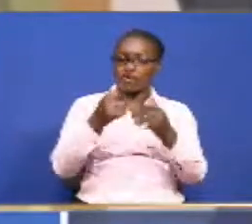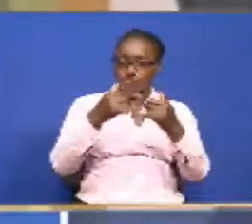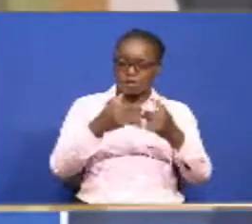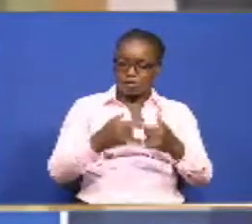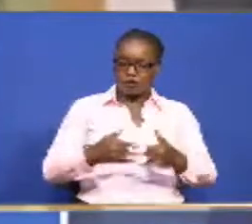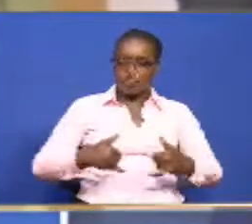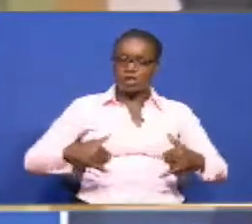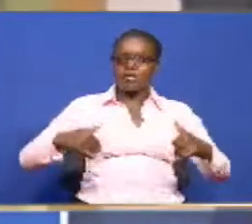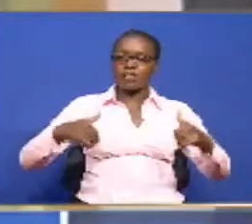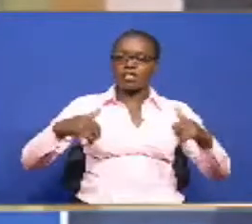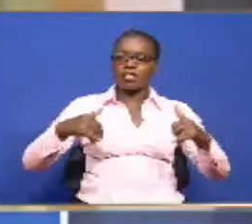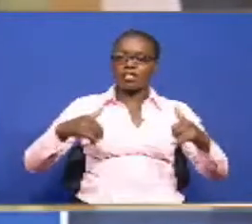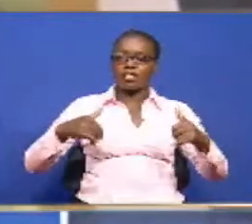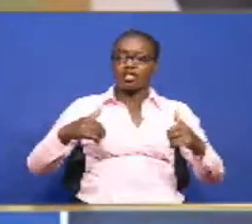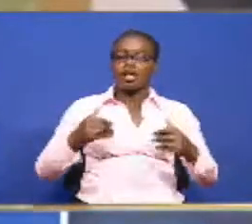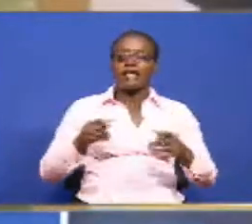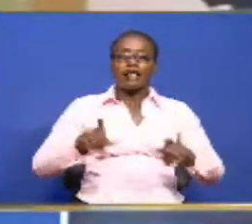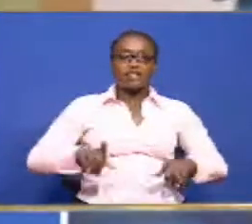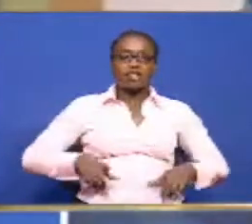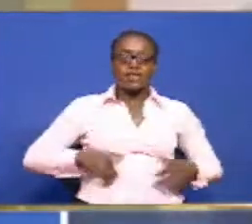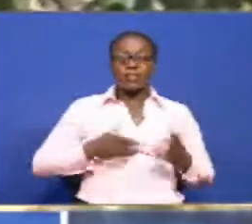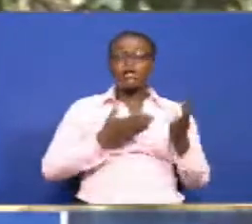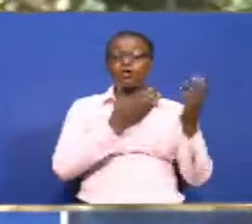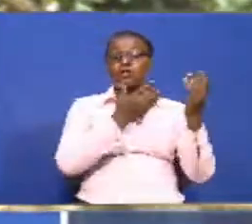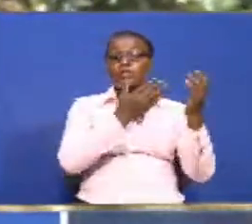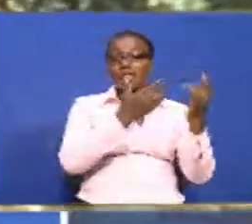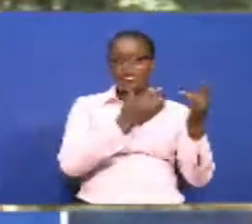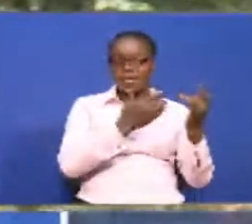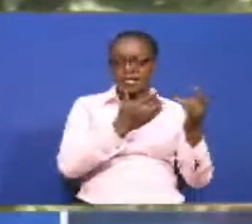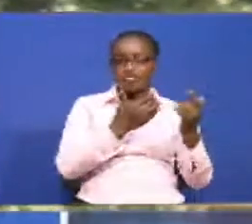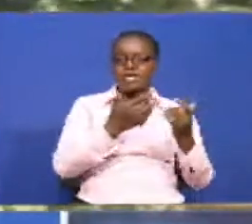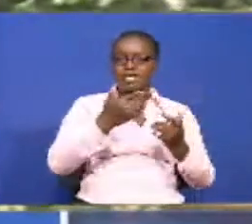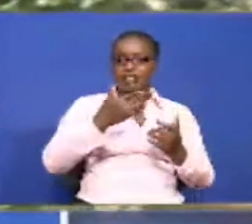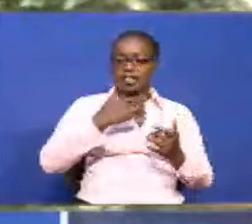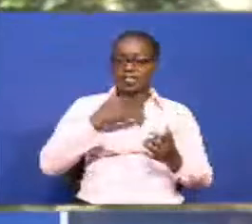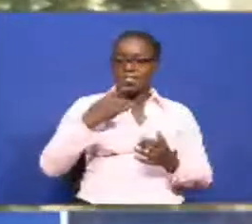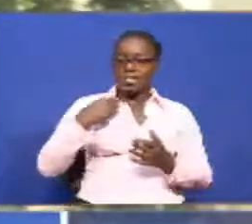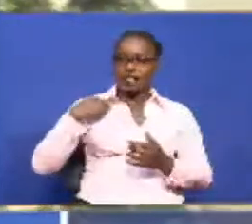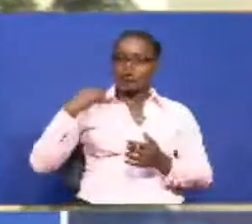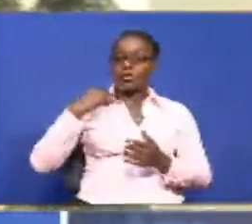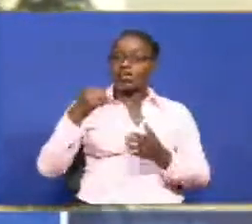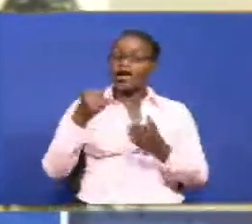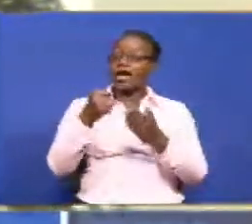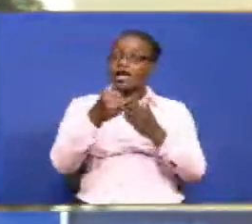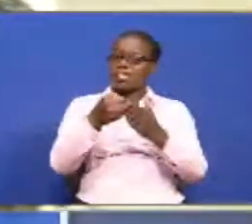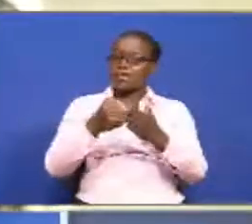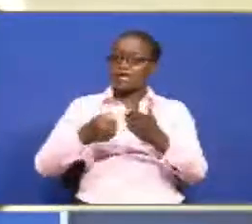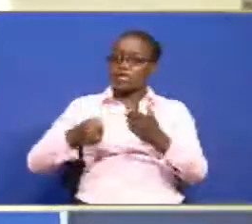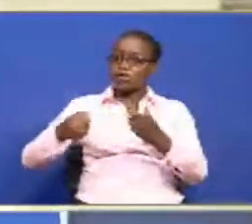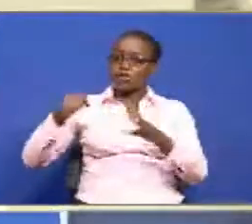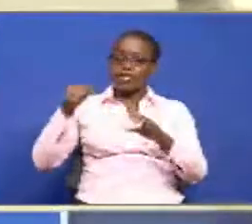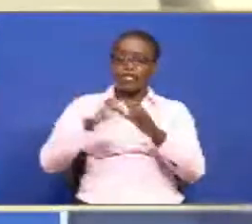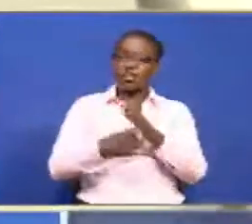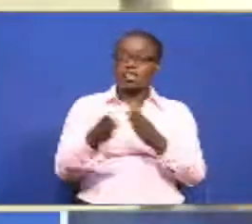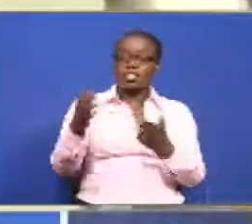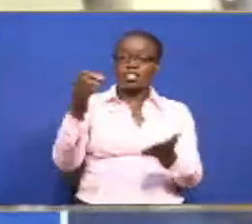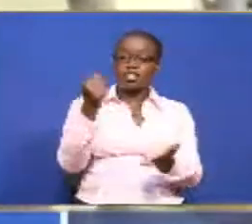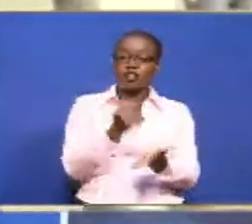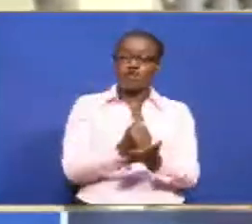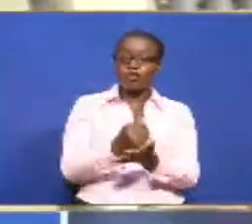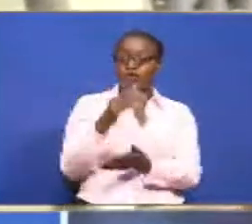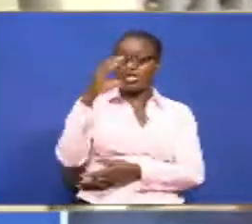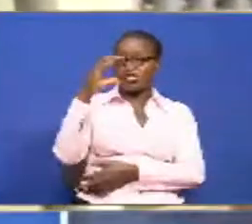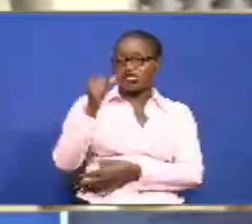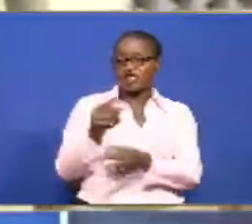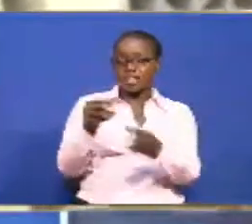Anayetenganisha anaishi. Pembeni kwenye lango la kuingia jengo hili ambalo ndilo afisi ya waziri wa fedha na